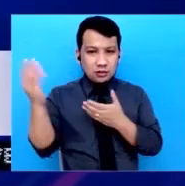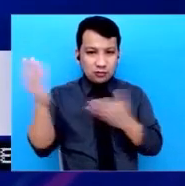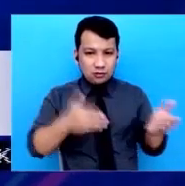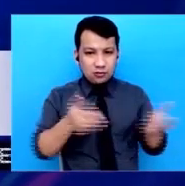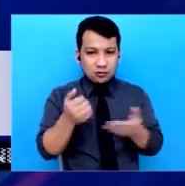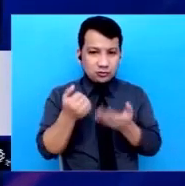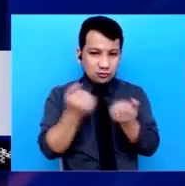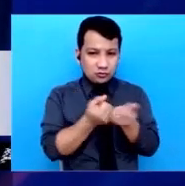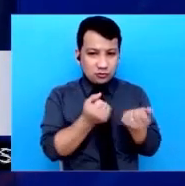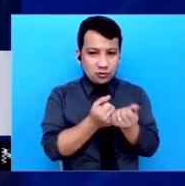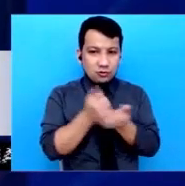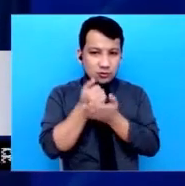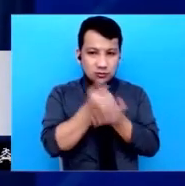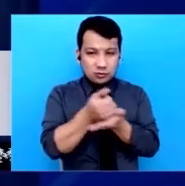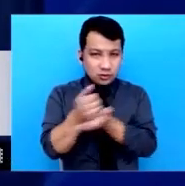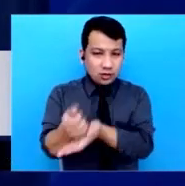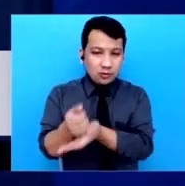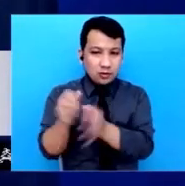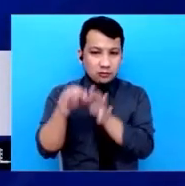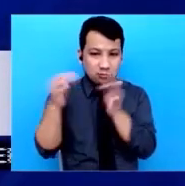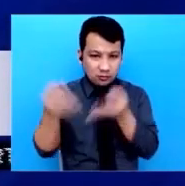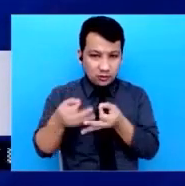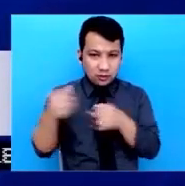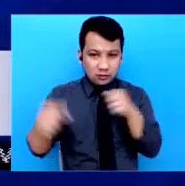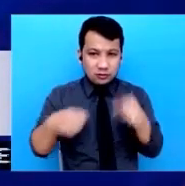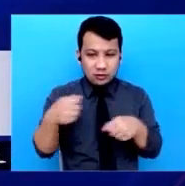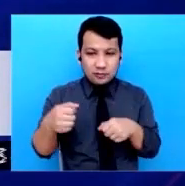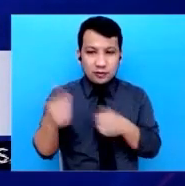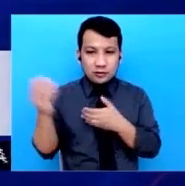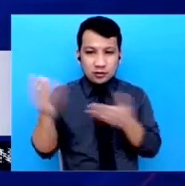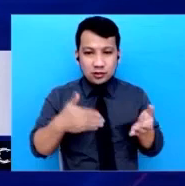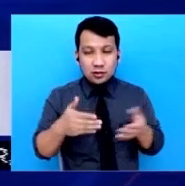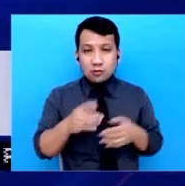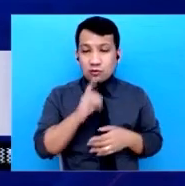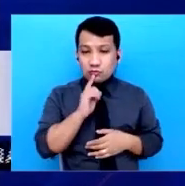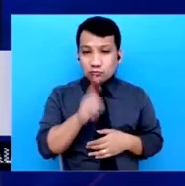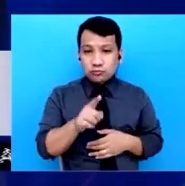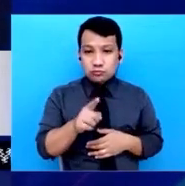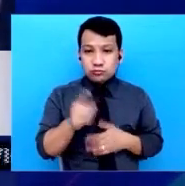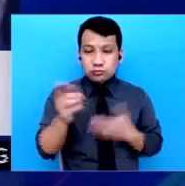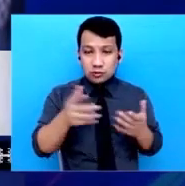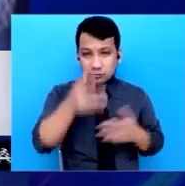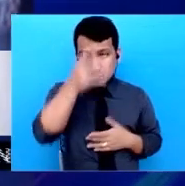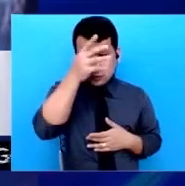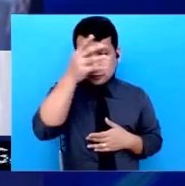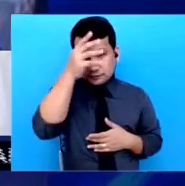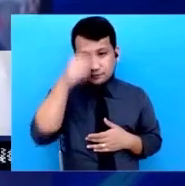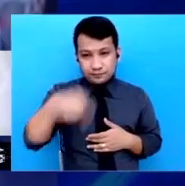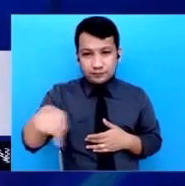mga gustong tumulong sa pamilya ng rider. Bukod sa pagiging rider at padre de pamilya,